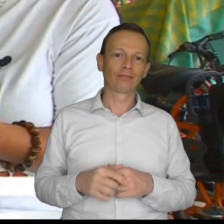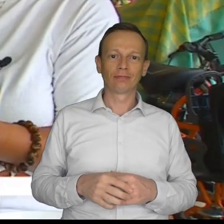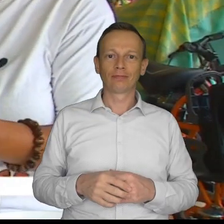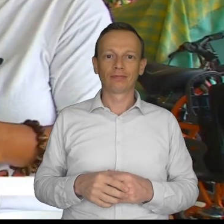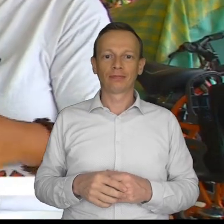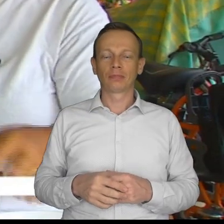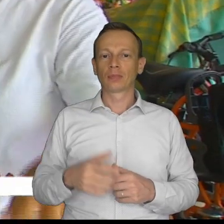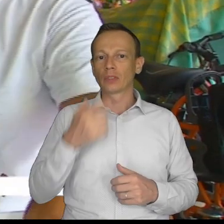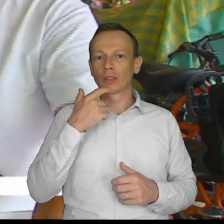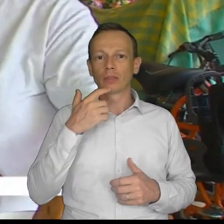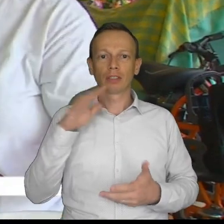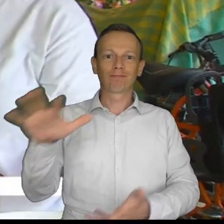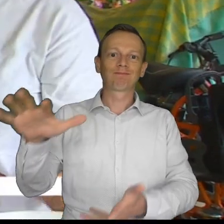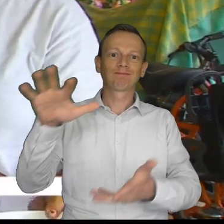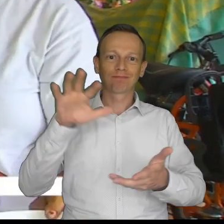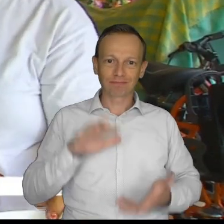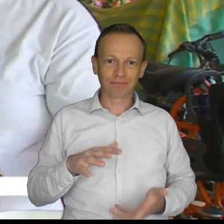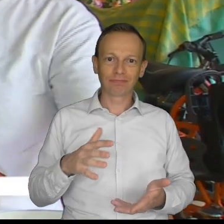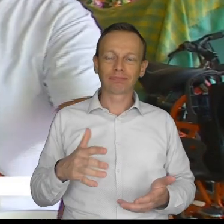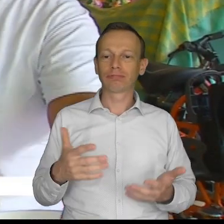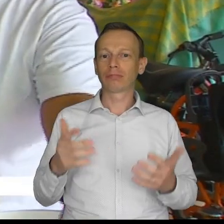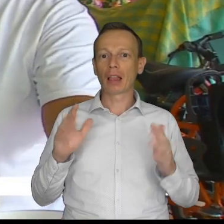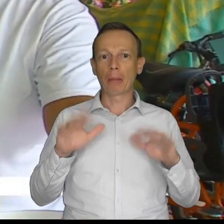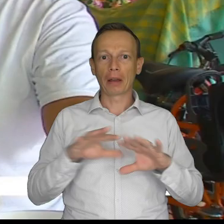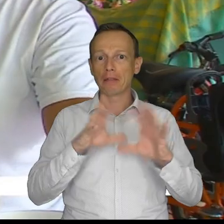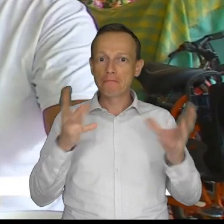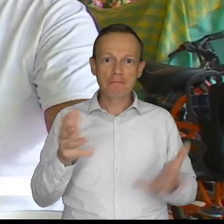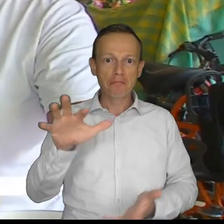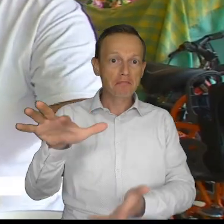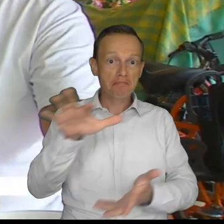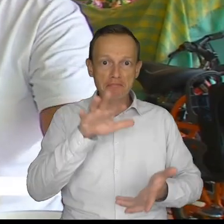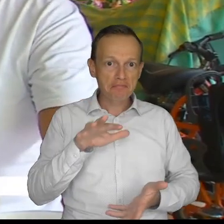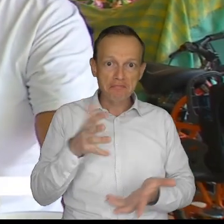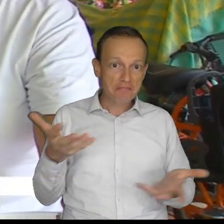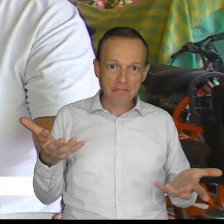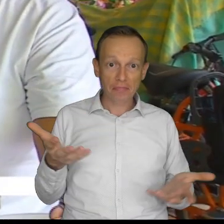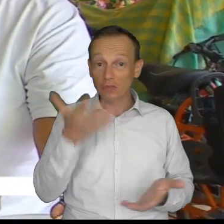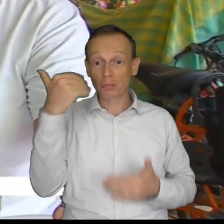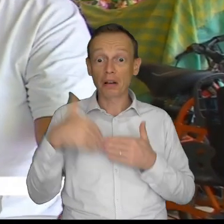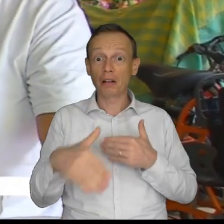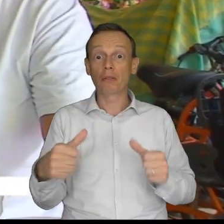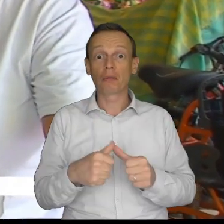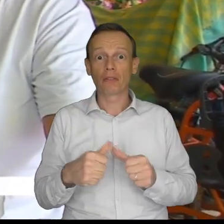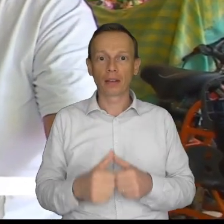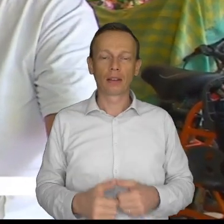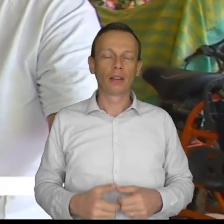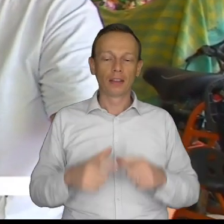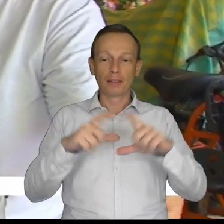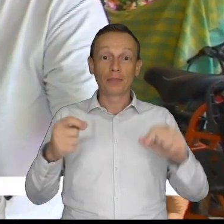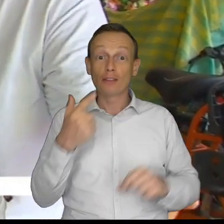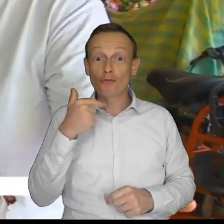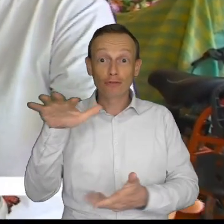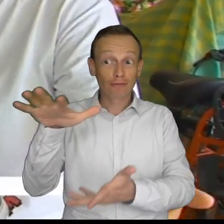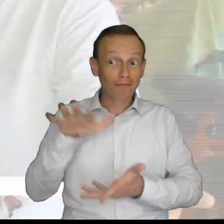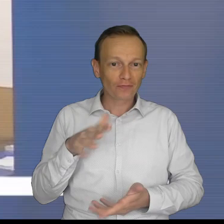Aujourd'hui, c'est des totas qu'on emmène déposer. Après, ce serait plus des totas, j'espère que ce serait des billets. Je ne sais pas. Des billets rouges.